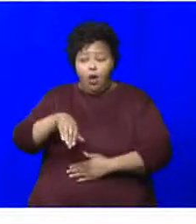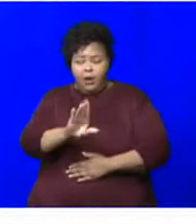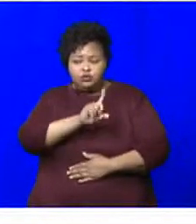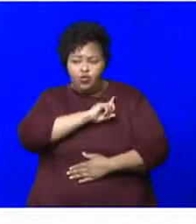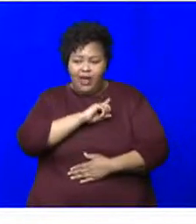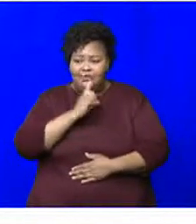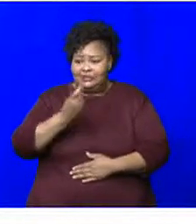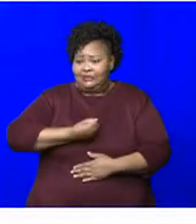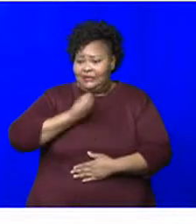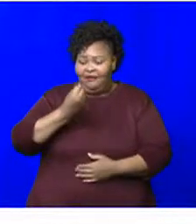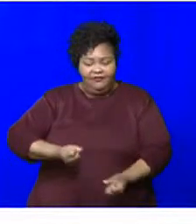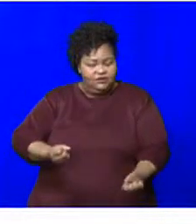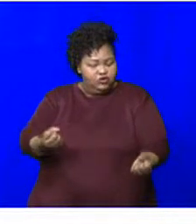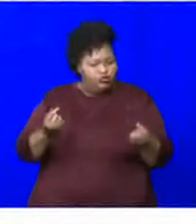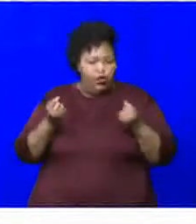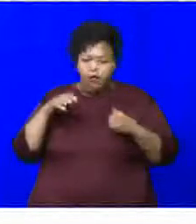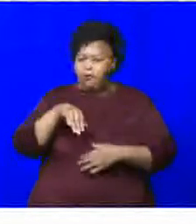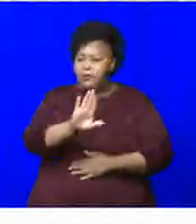Mkhonda ePhalamende.